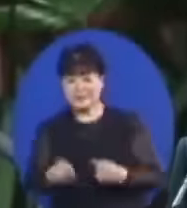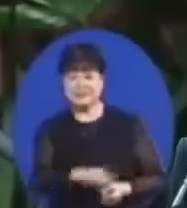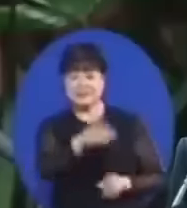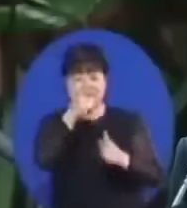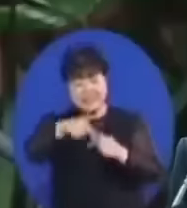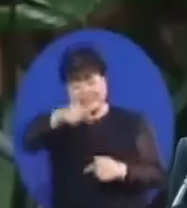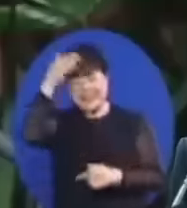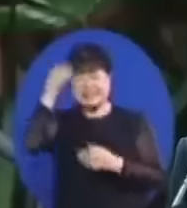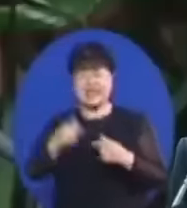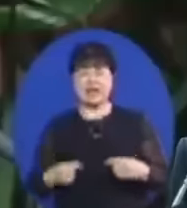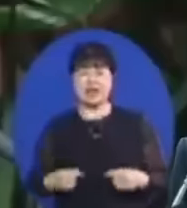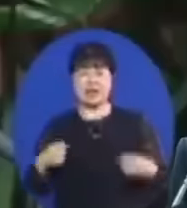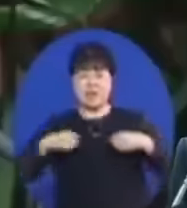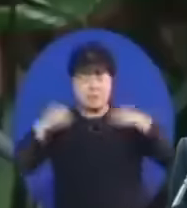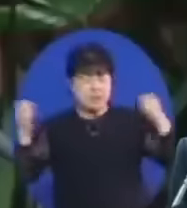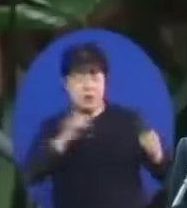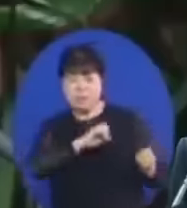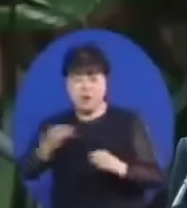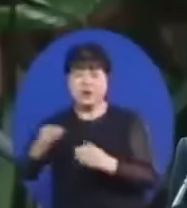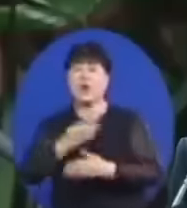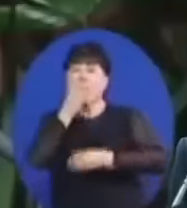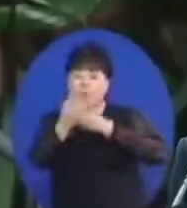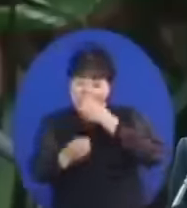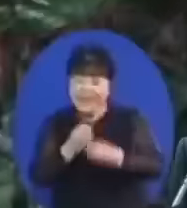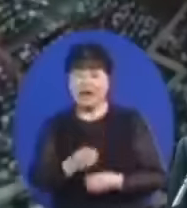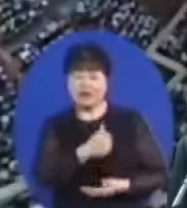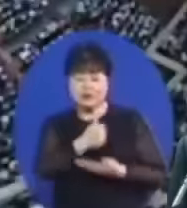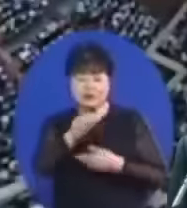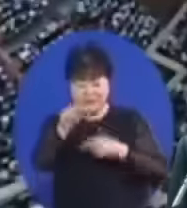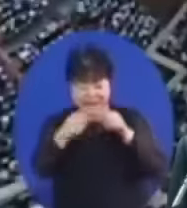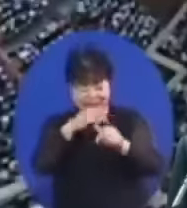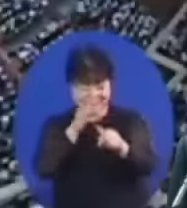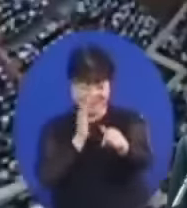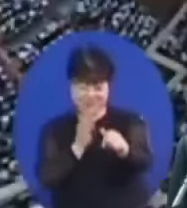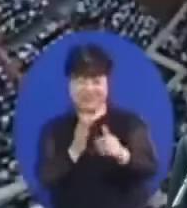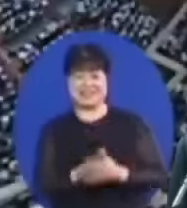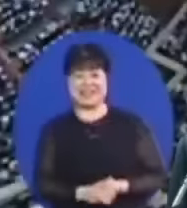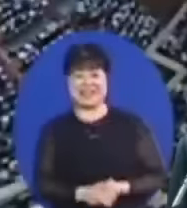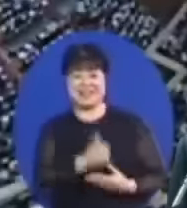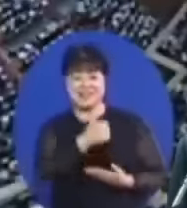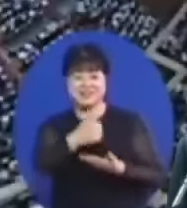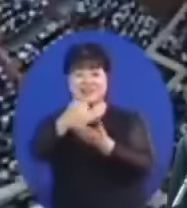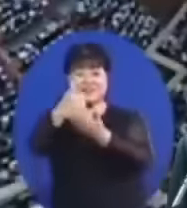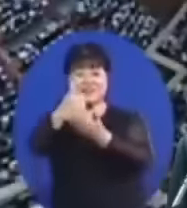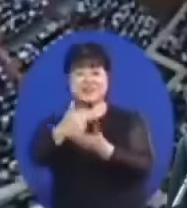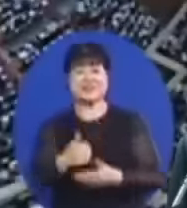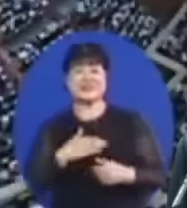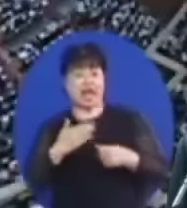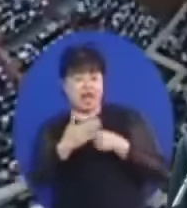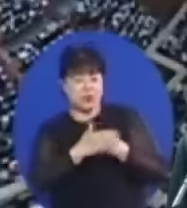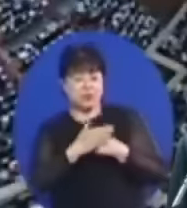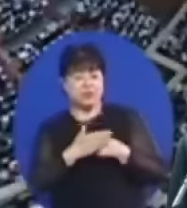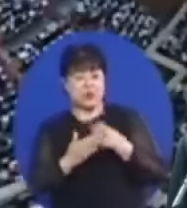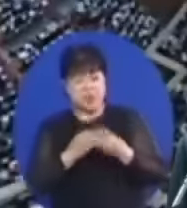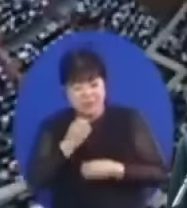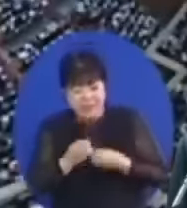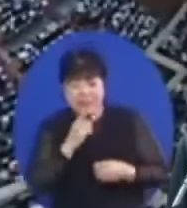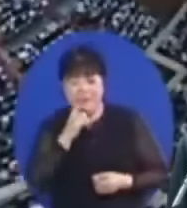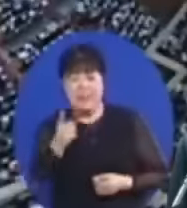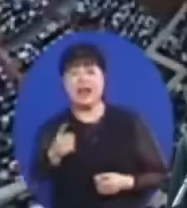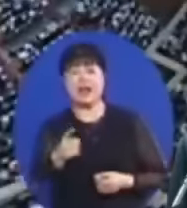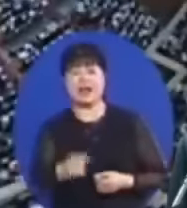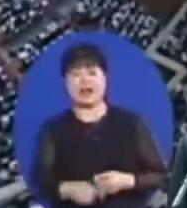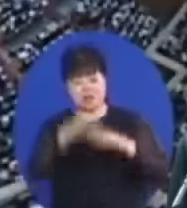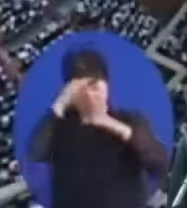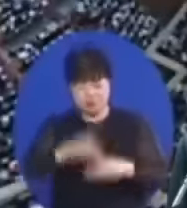우리도 옛사람을 벗어 던져버리고 회개하고 주님께 나가야 되는 것입니다. 주님이 날 도와주시면 회개하겠다